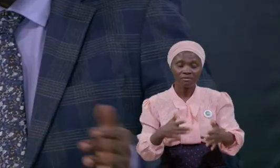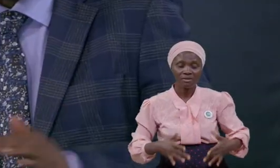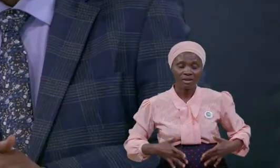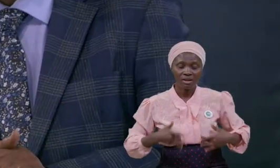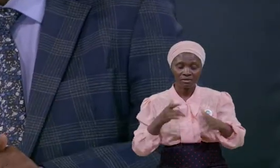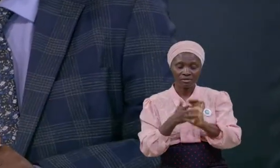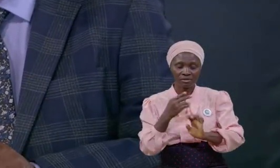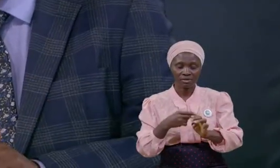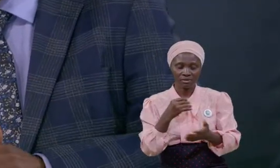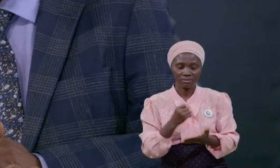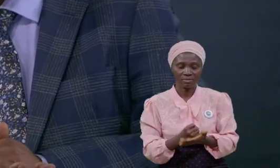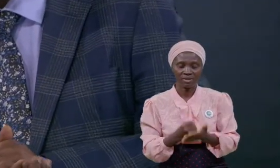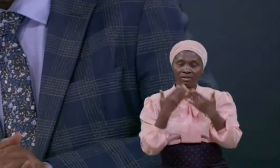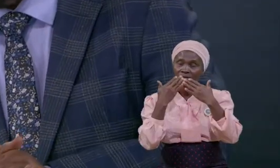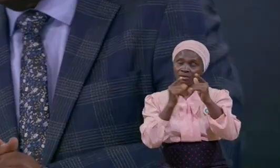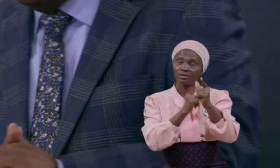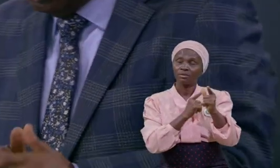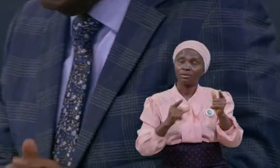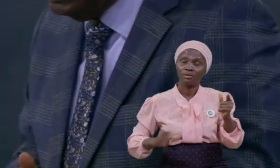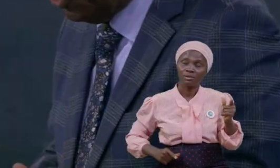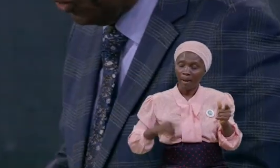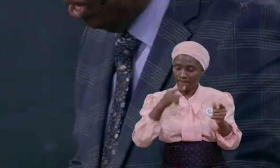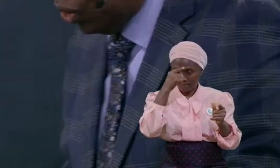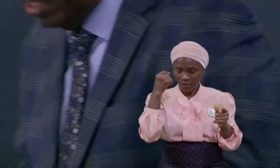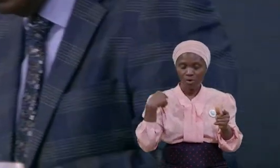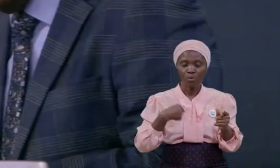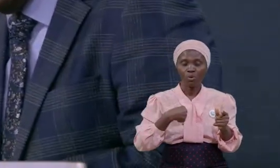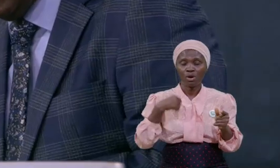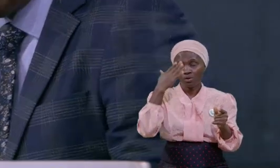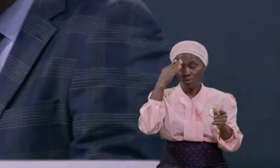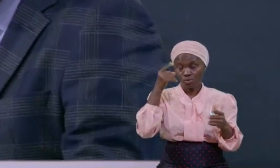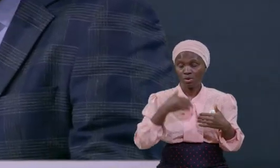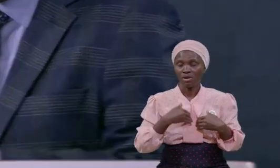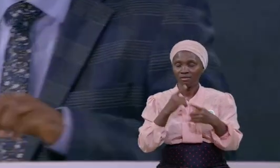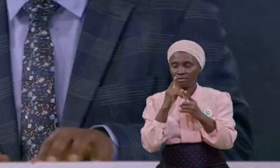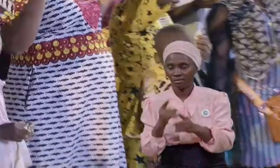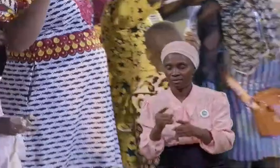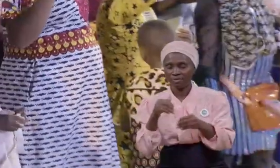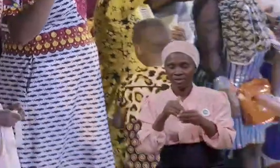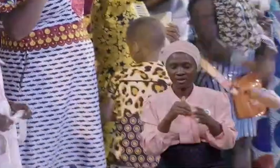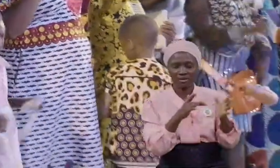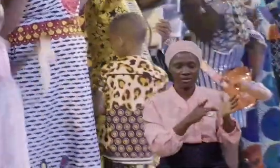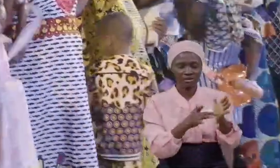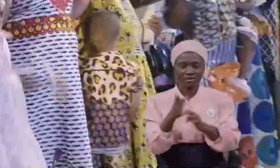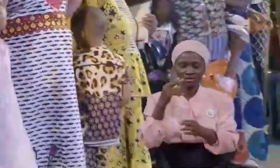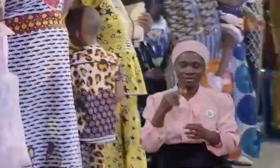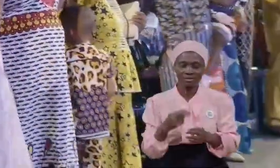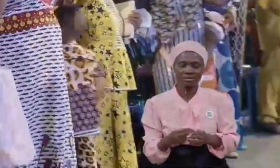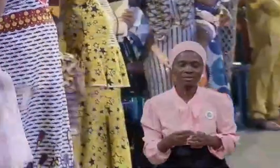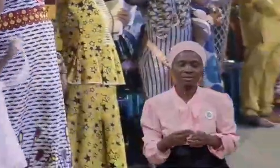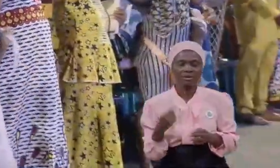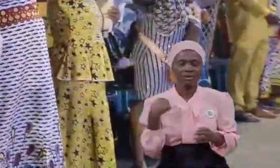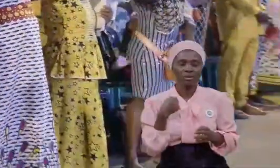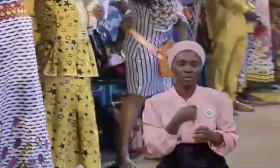Merci Seigneur pour l'exaucement. Au nom de Jésus, nous prions.